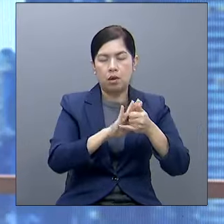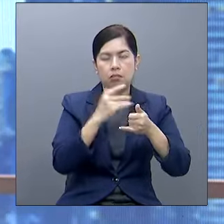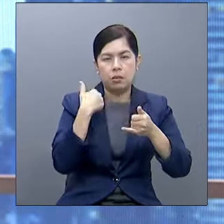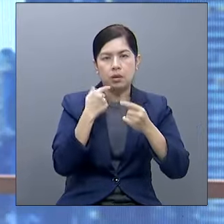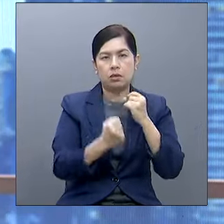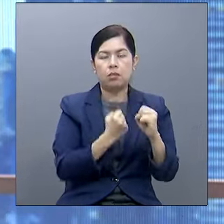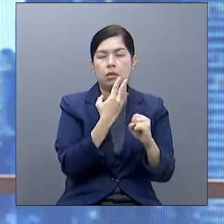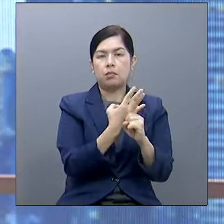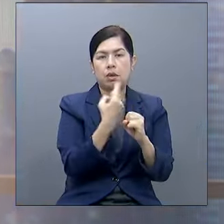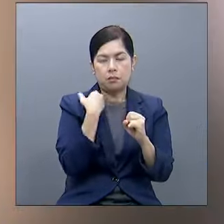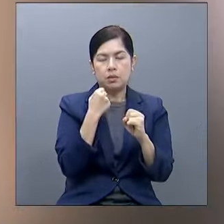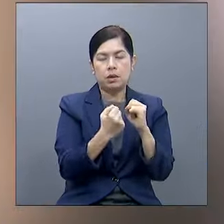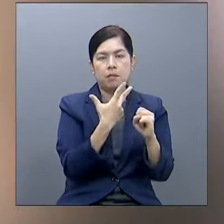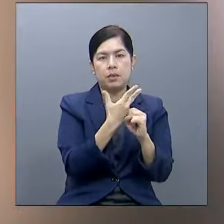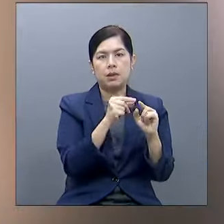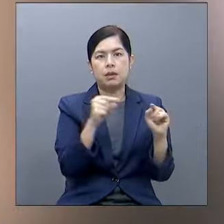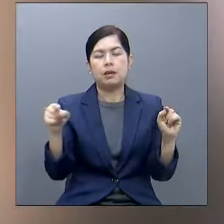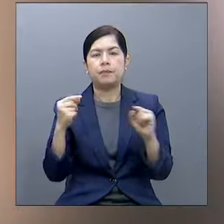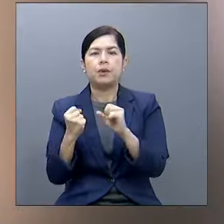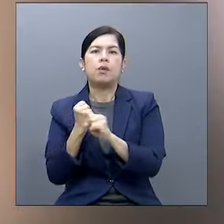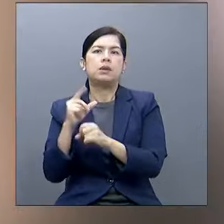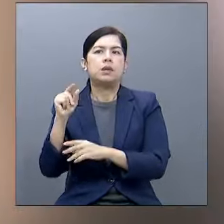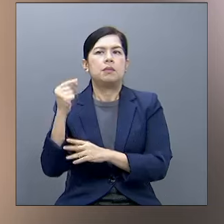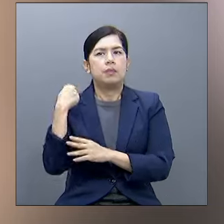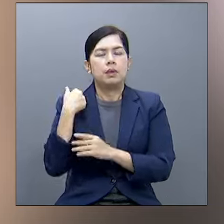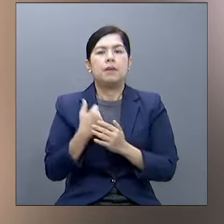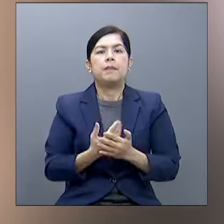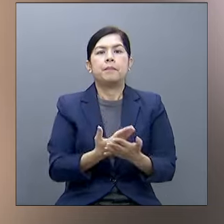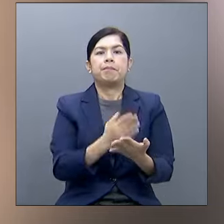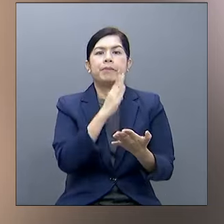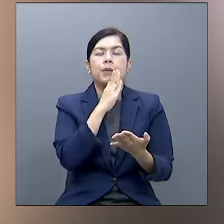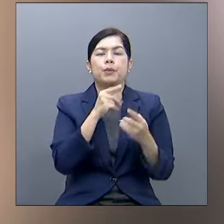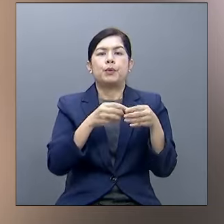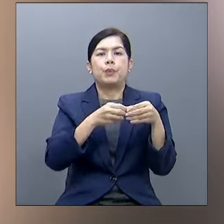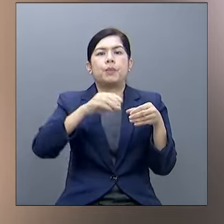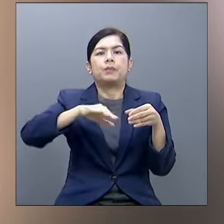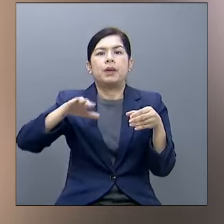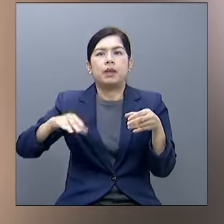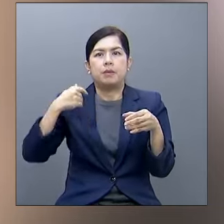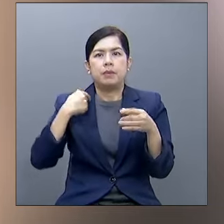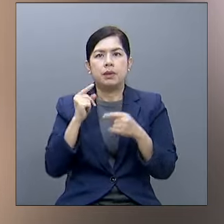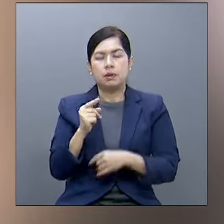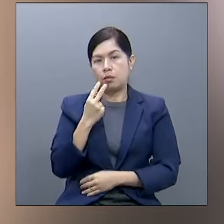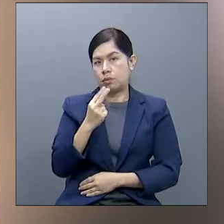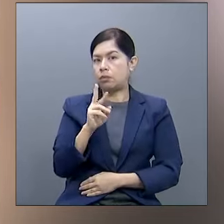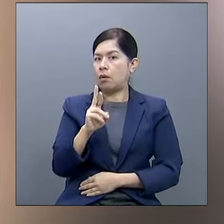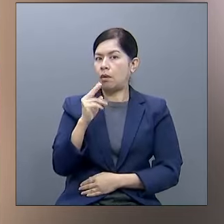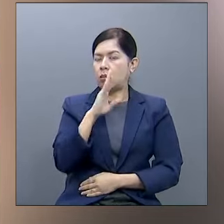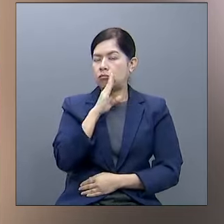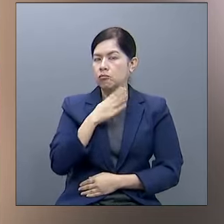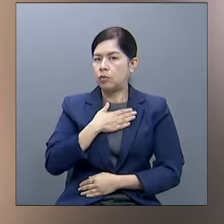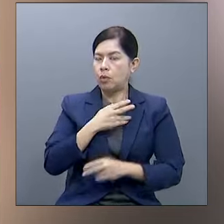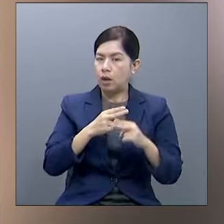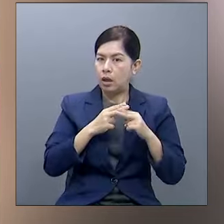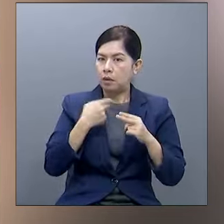เพราะฉะนั้นโทษมันหนักมากเพราะนั้นตรงนี้ต้องระมัดระวังคือน้องๆหนูๆเนี่ยต้องดูให้ดีนะคุณพากันไปเองเนี่ย